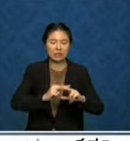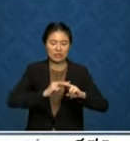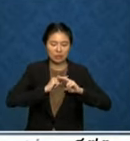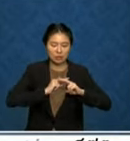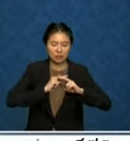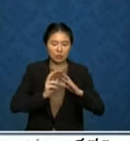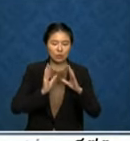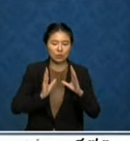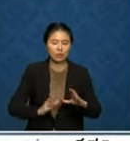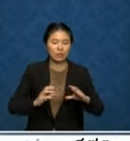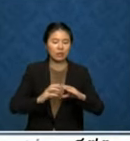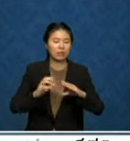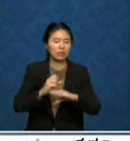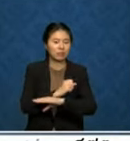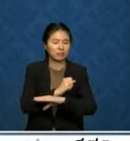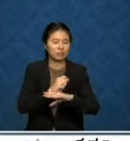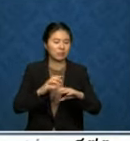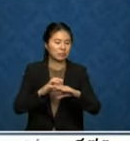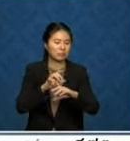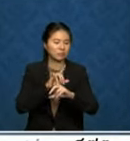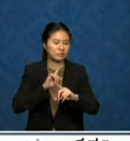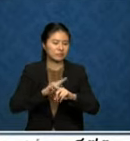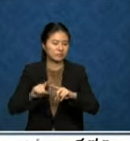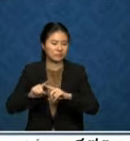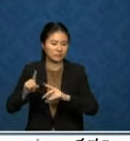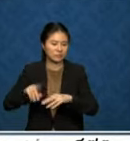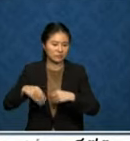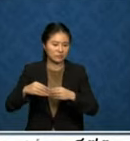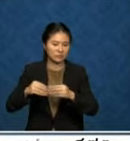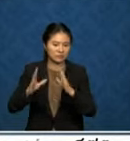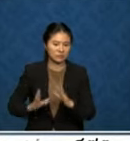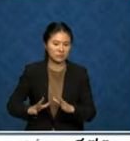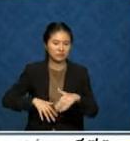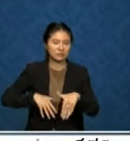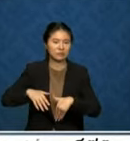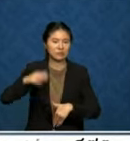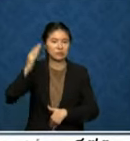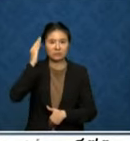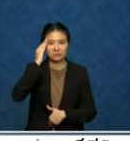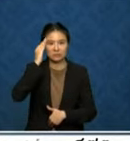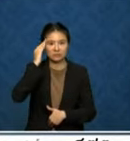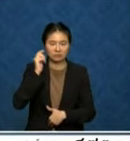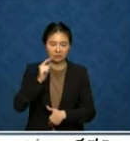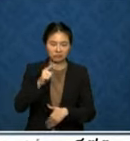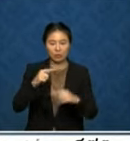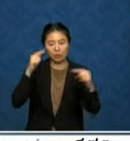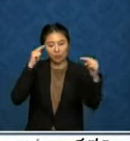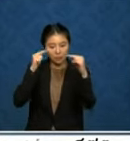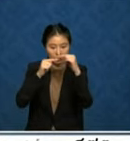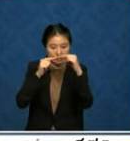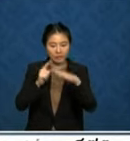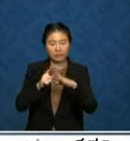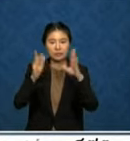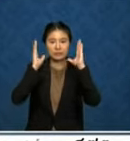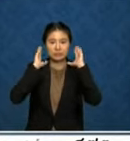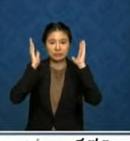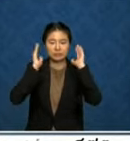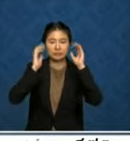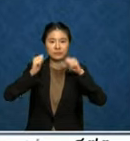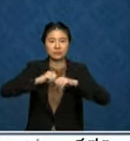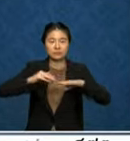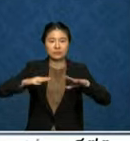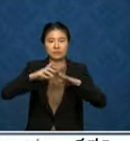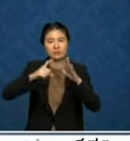จนักการเมืองหรือพรรคการเมืองเพื่อให้ผู้ชมเขาได้ทราบอย่างตรงไปตรงมาค่ะว่าวัตถุประสงค์ในการนำเสนอของรายการ